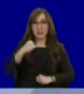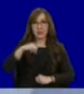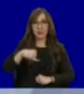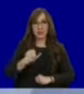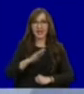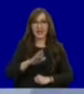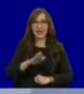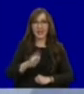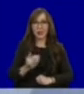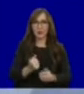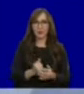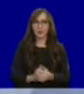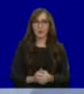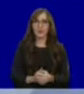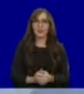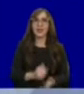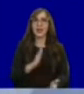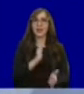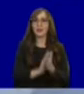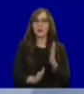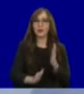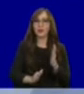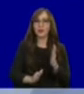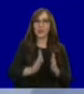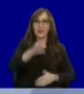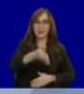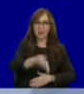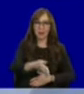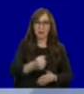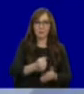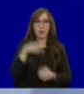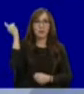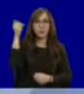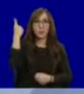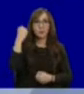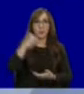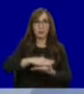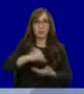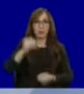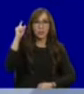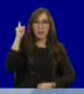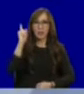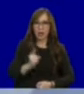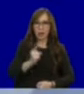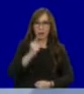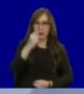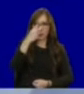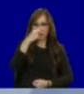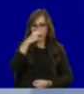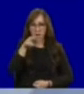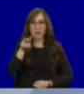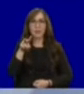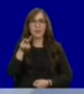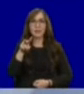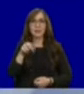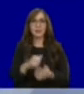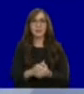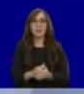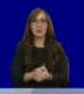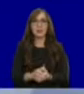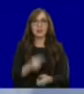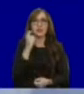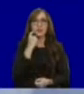ke kelas. Ya. Nah, pemerintah pusat, daerah, dan Kanwil wajib melakukan pengawasan terhadap pelaksanaan pembelajaran di